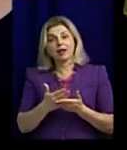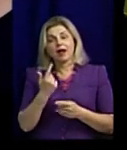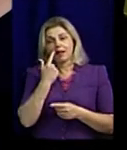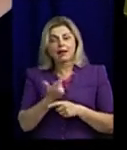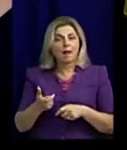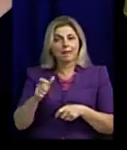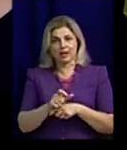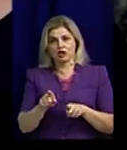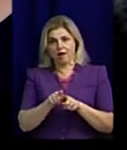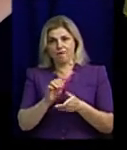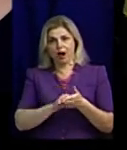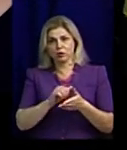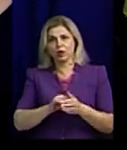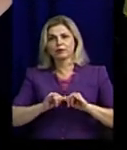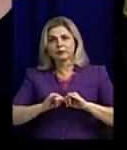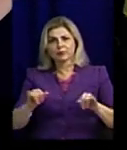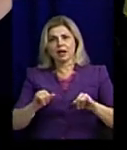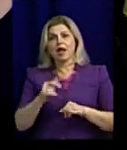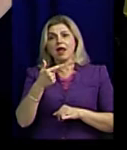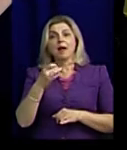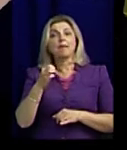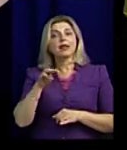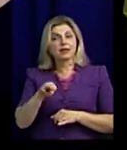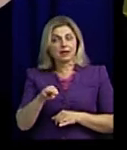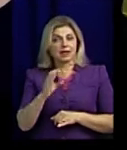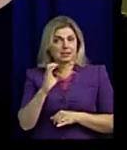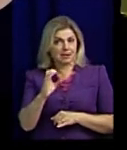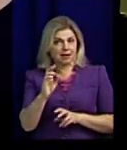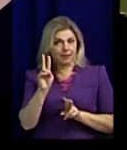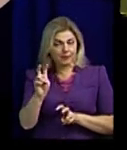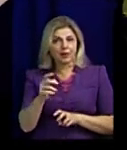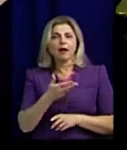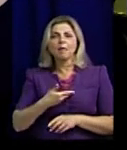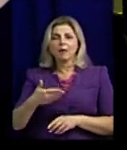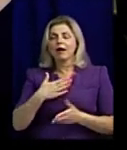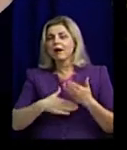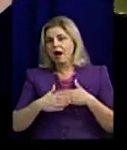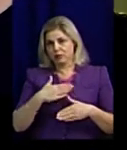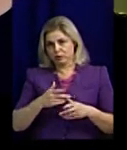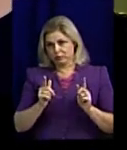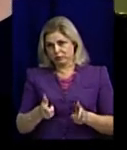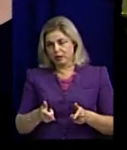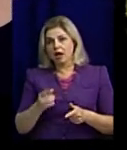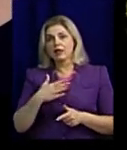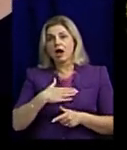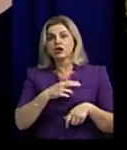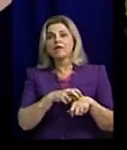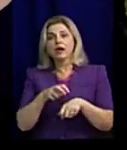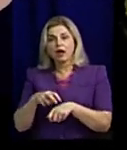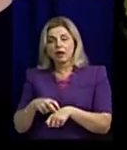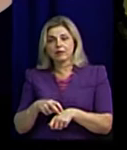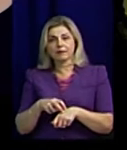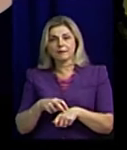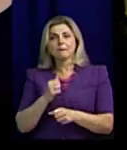найбільшим таким фактором розповсюдження гепатиту С, ми з радістю відгукнулись. Наші лікарі